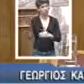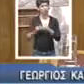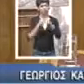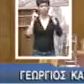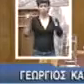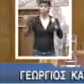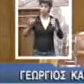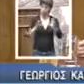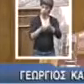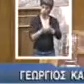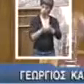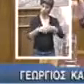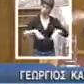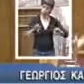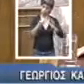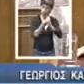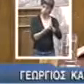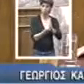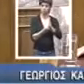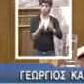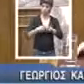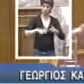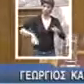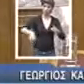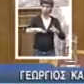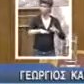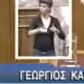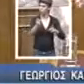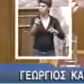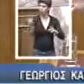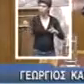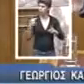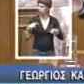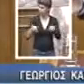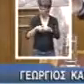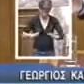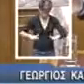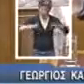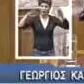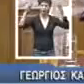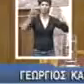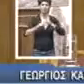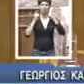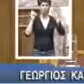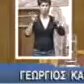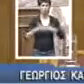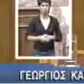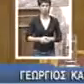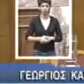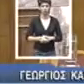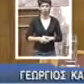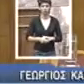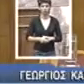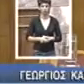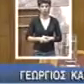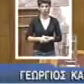κόμμα που υπηρετεί τις αρχές, τις αξίες και την πατρίδα. Εσείς, μαζί μεγαλώσαμε πολιτικά. Τρεις γη δικοί σας να